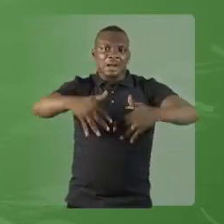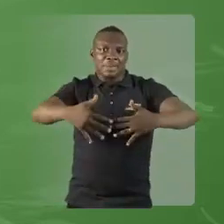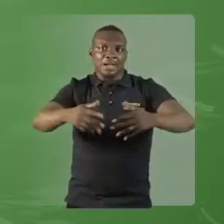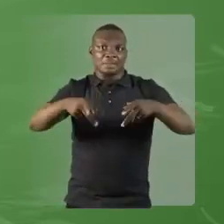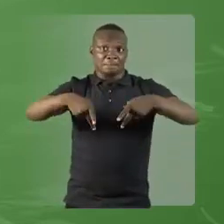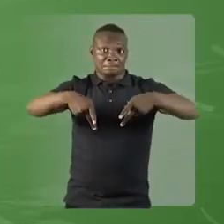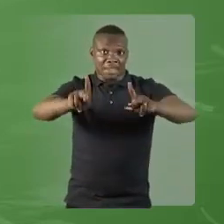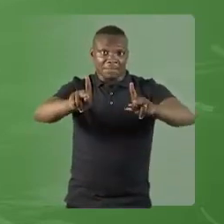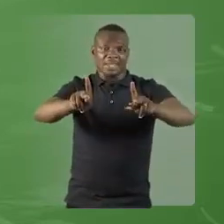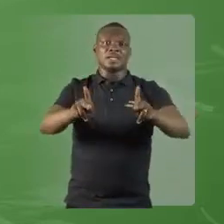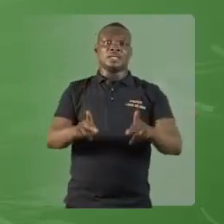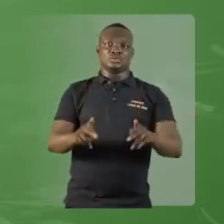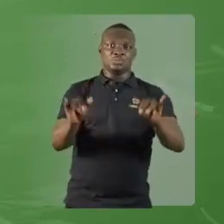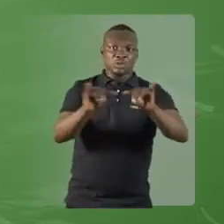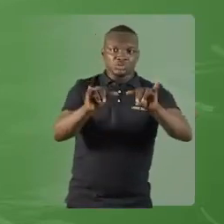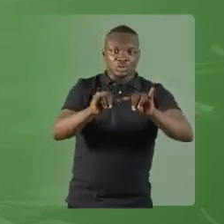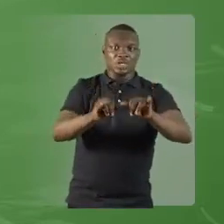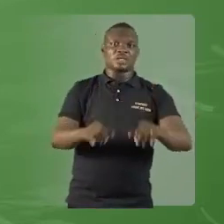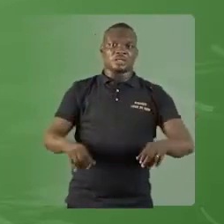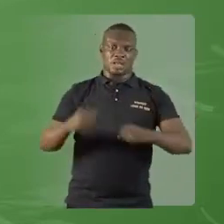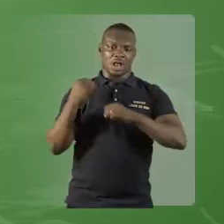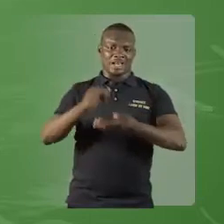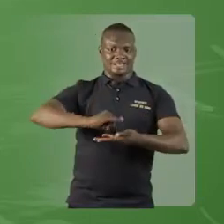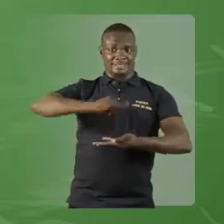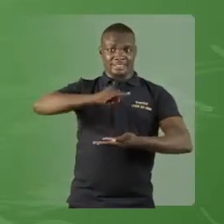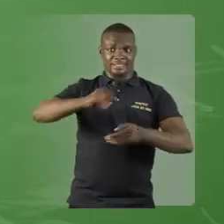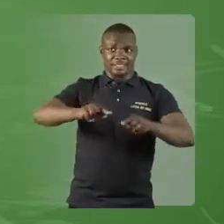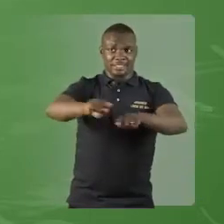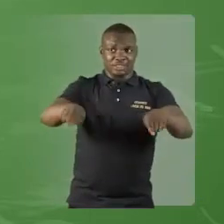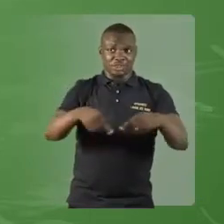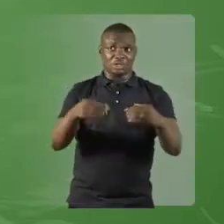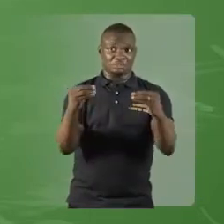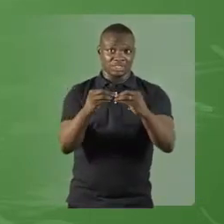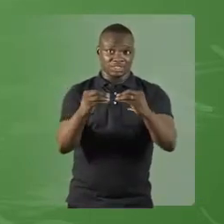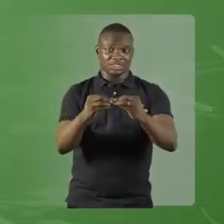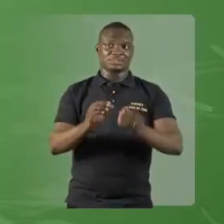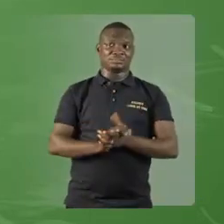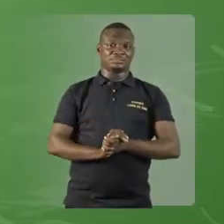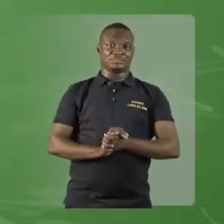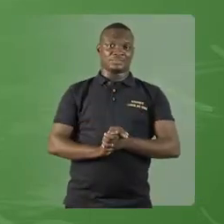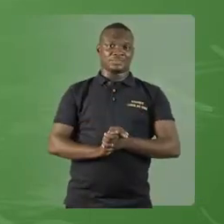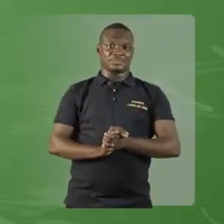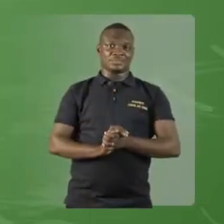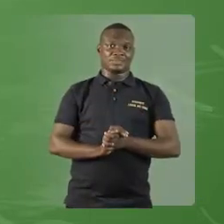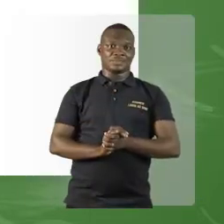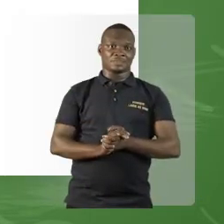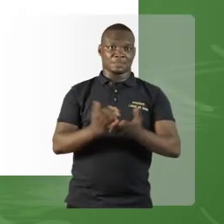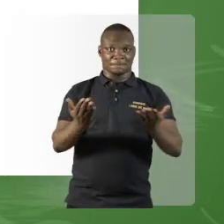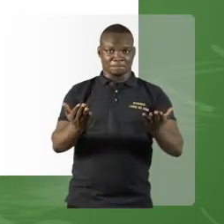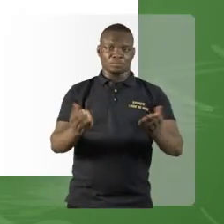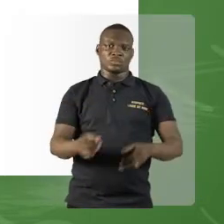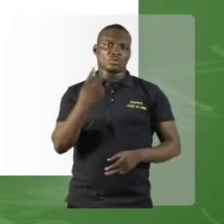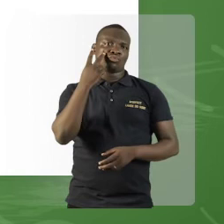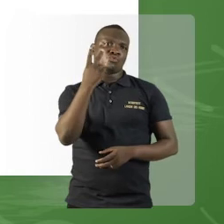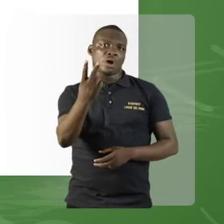mesurer l'intensité d'un champ magnétique B et dont le principe est basé sur la loi de Laplace.